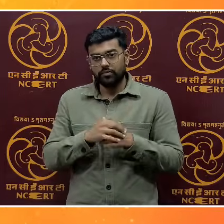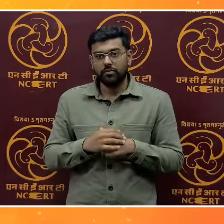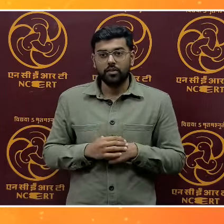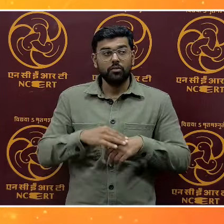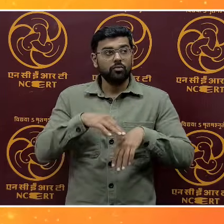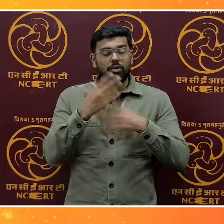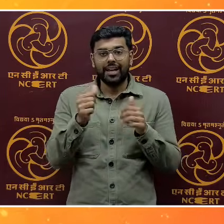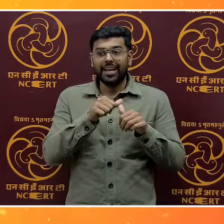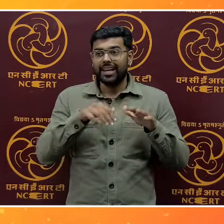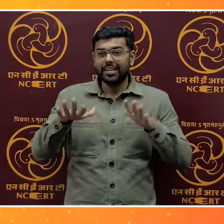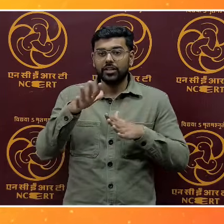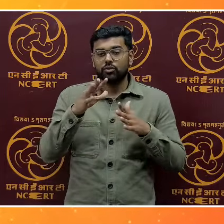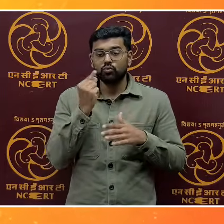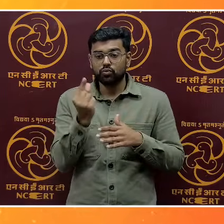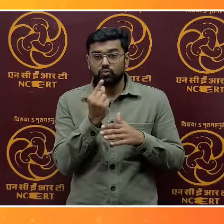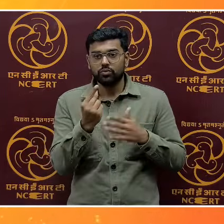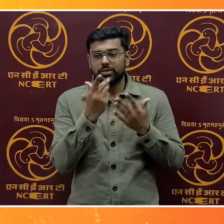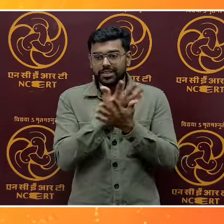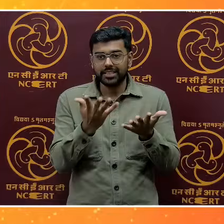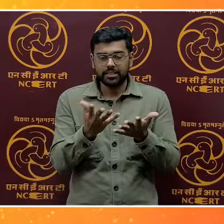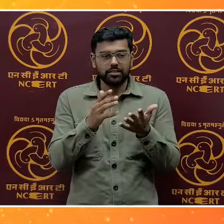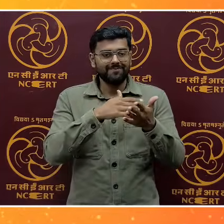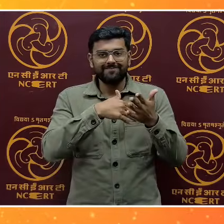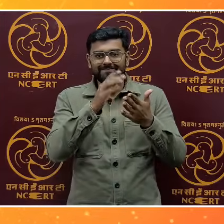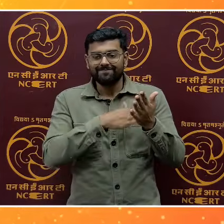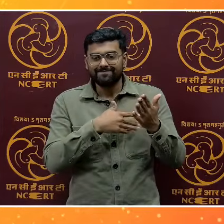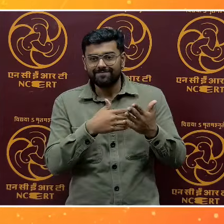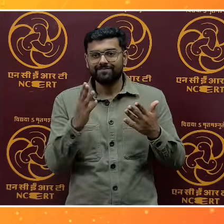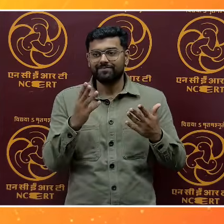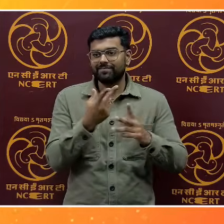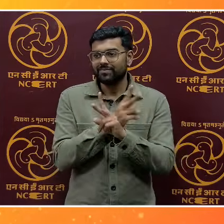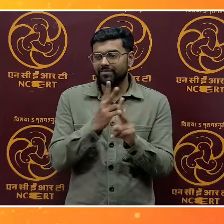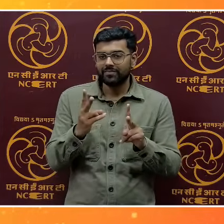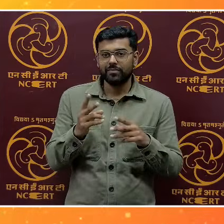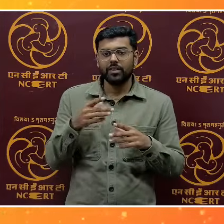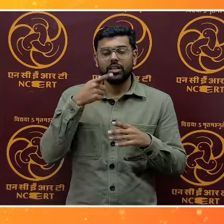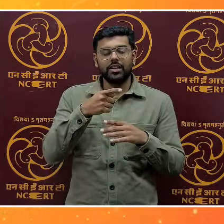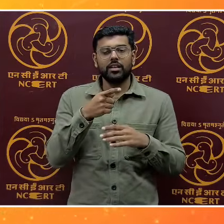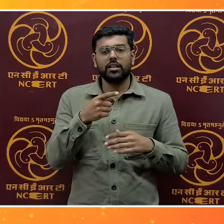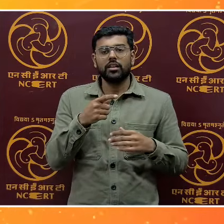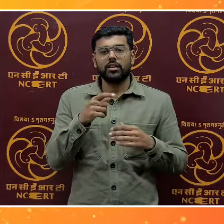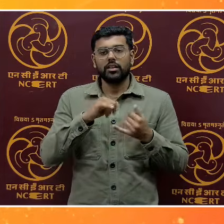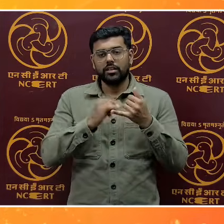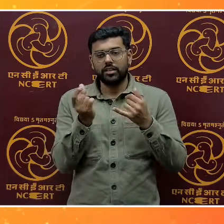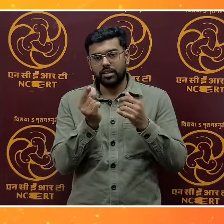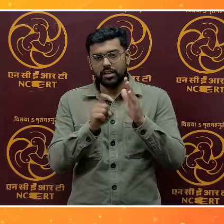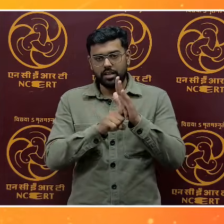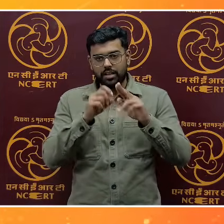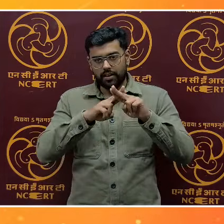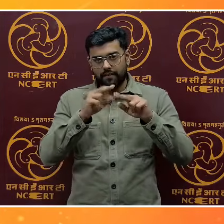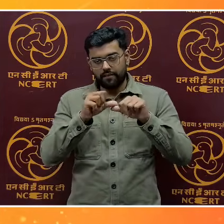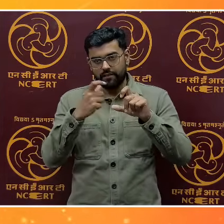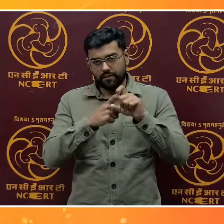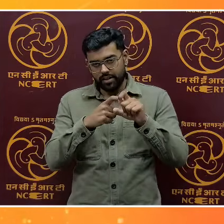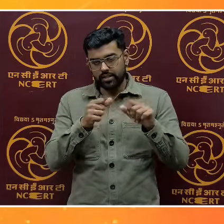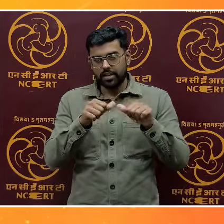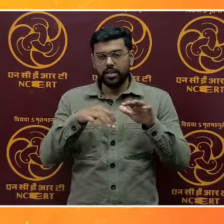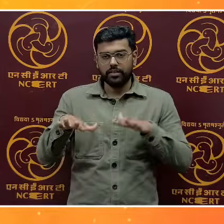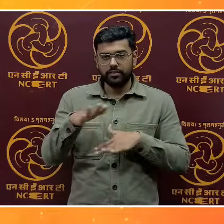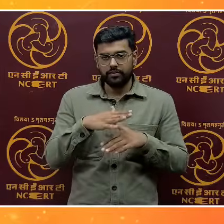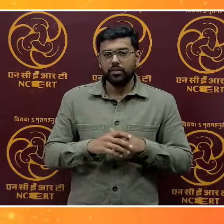of paint is required to paint this, and that is known as the surface Surface area. area. ठीक है?